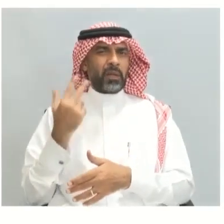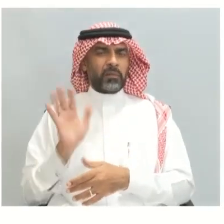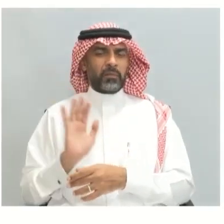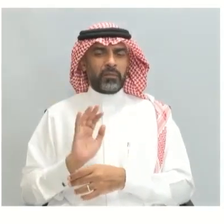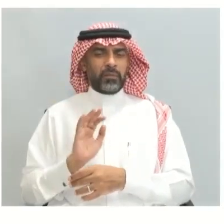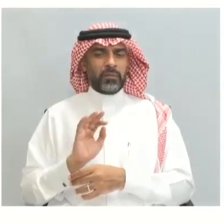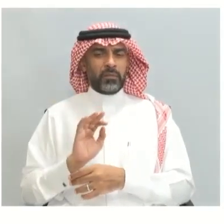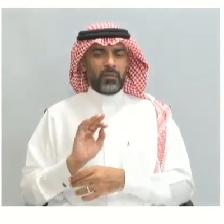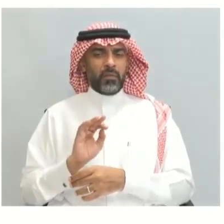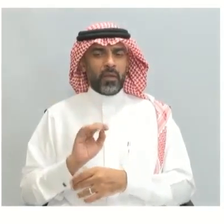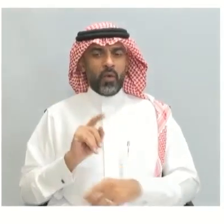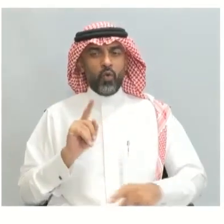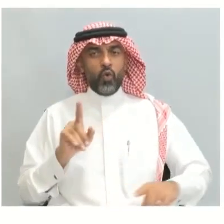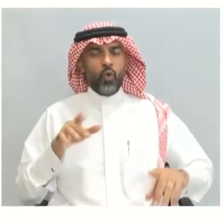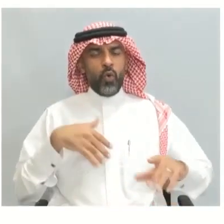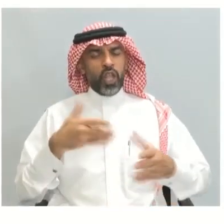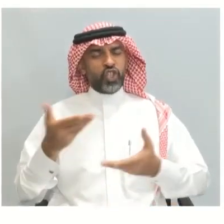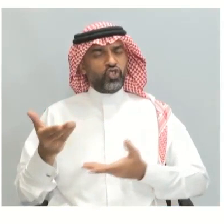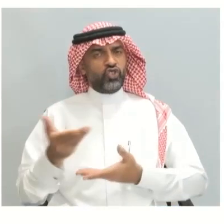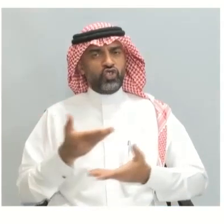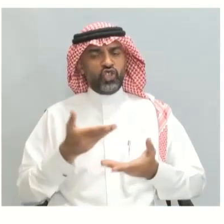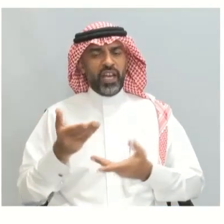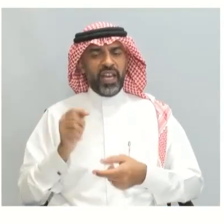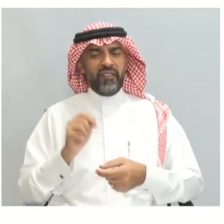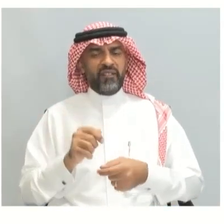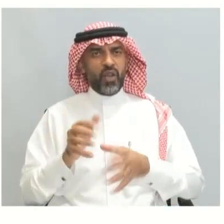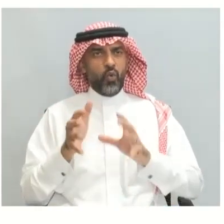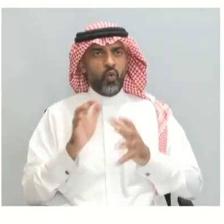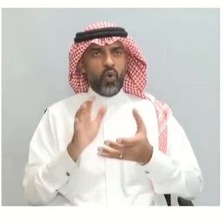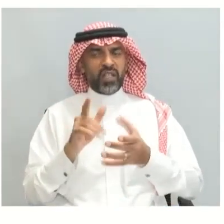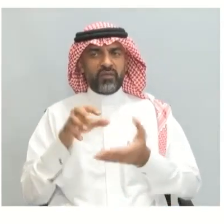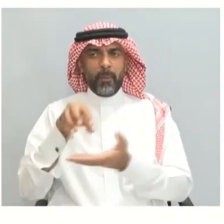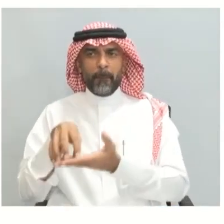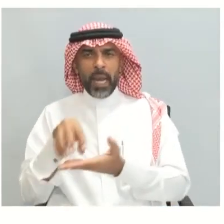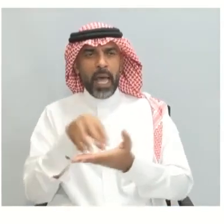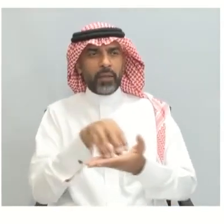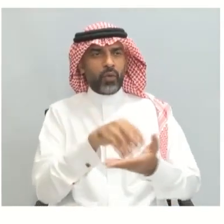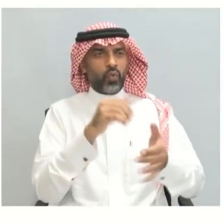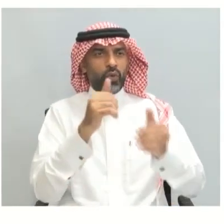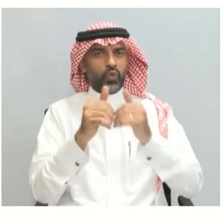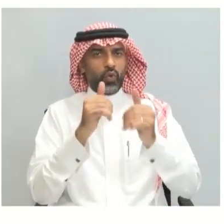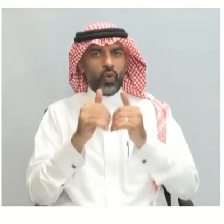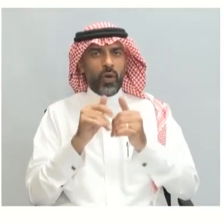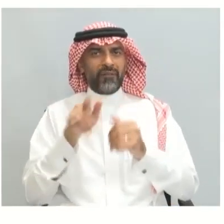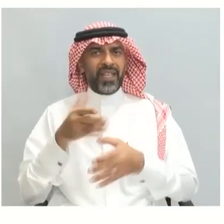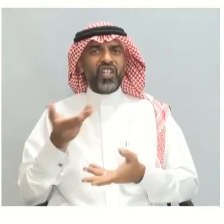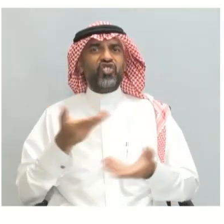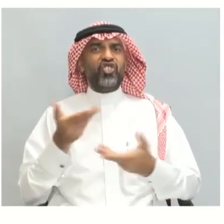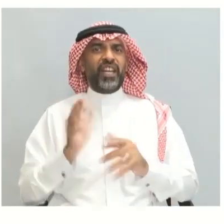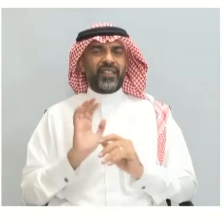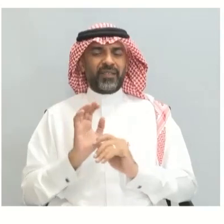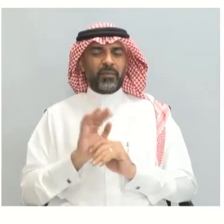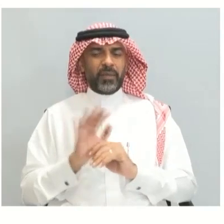ولذلك فانهم نظموا الشعر في وصف المناطق ووصف الطرق ووصف ايضا الظواهر